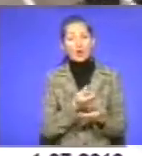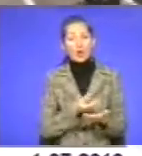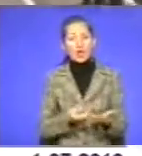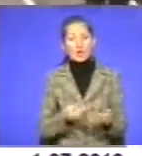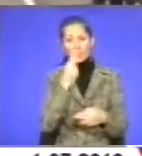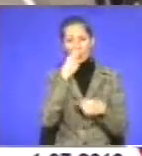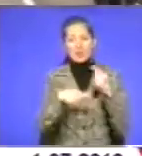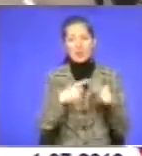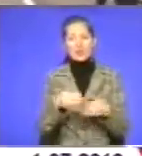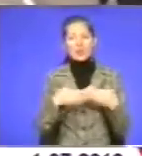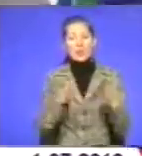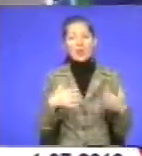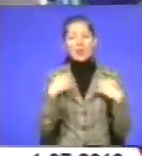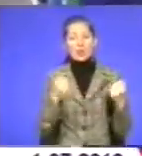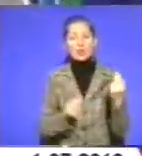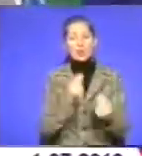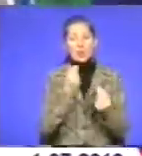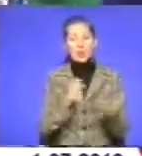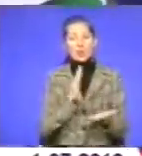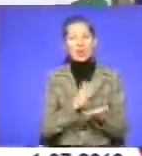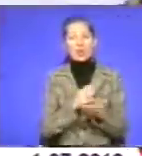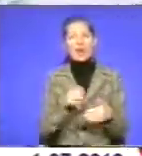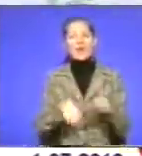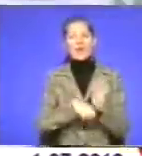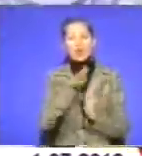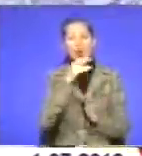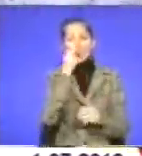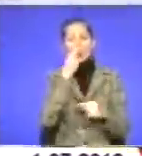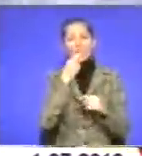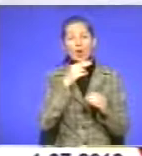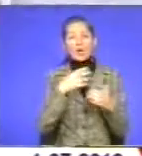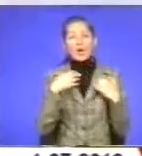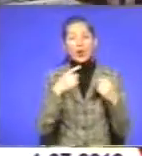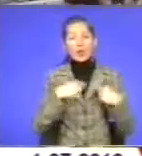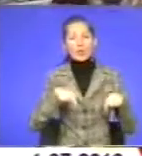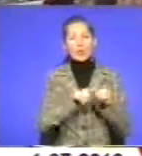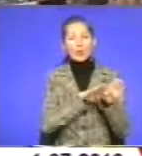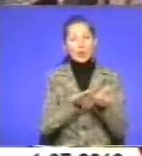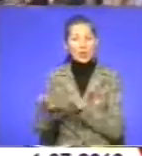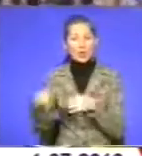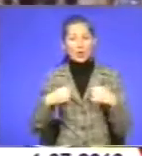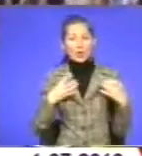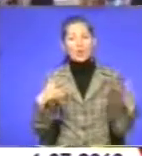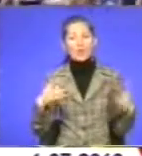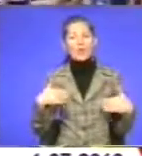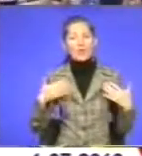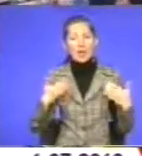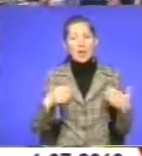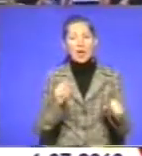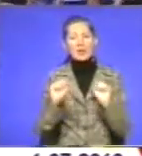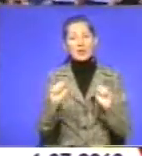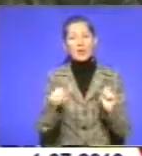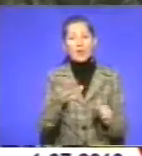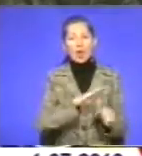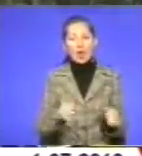Традиційно відкриття спортивних ігор відбувається на високому організаційному рівні. Урочисті вітання керівників краю, підняття державного